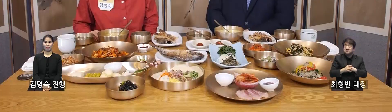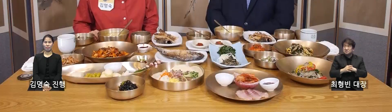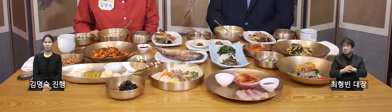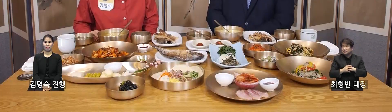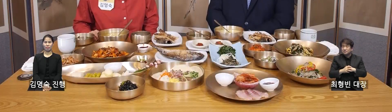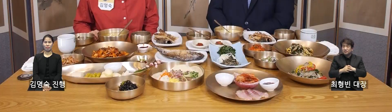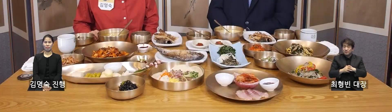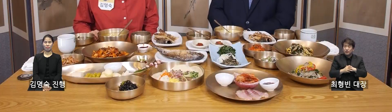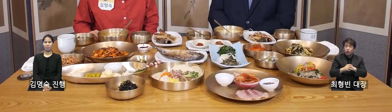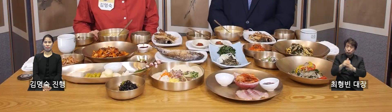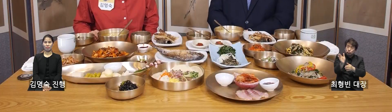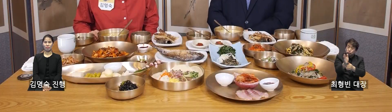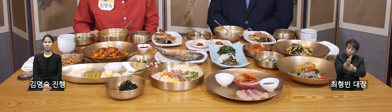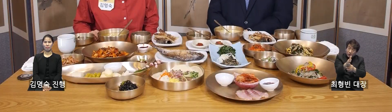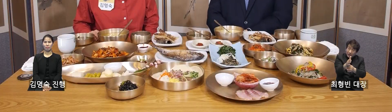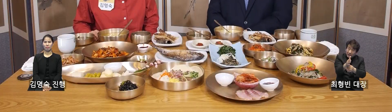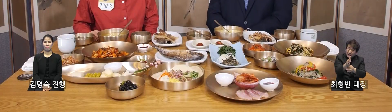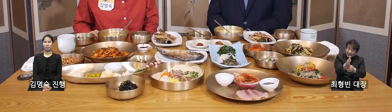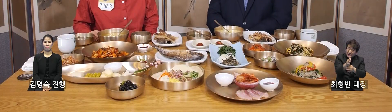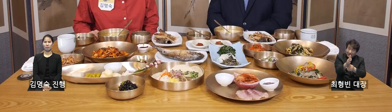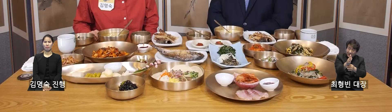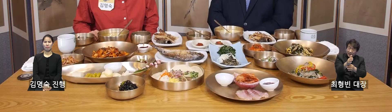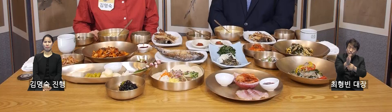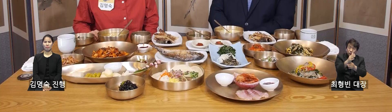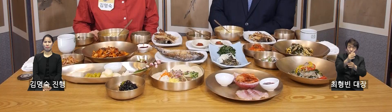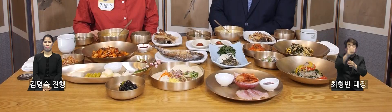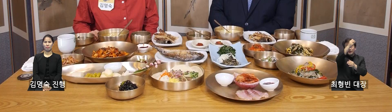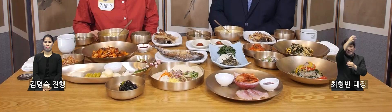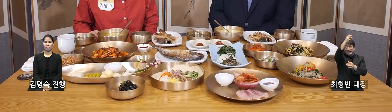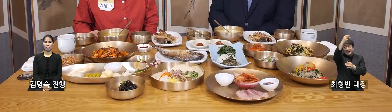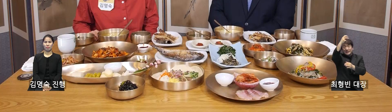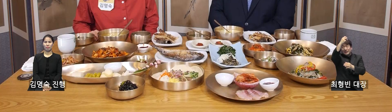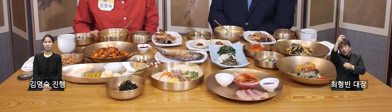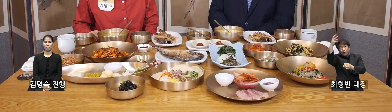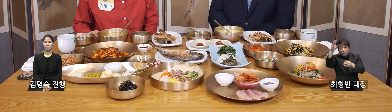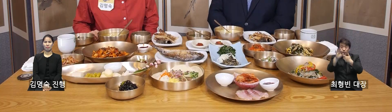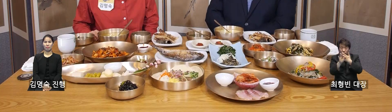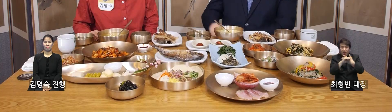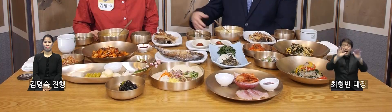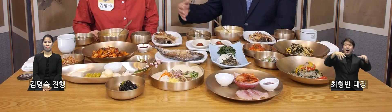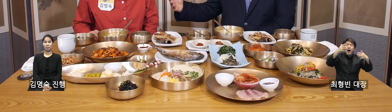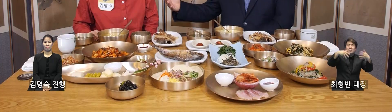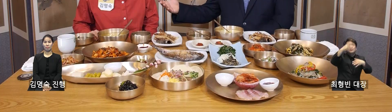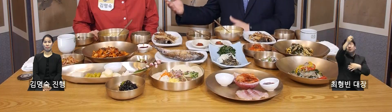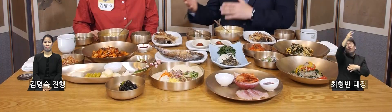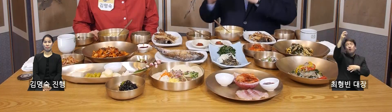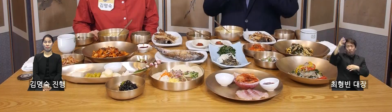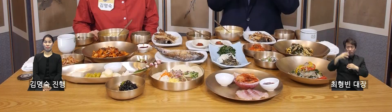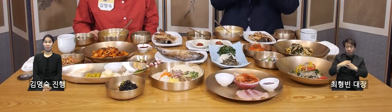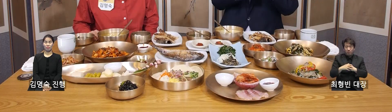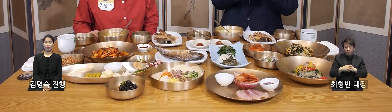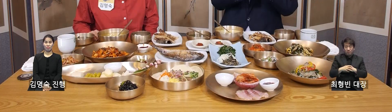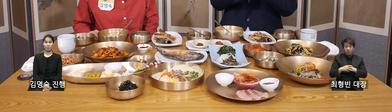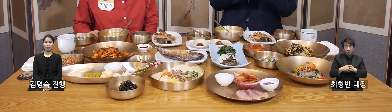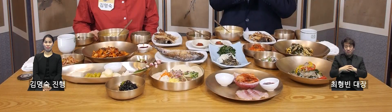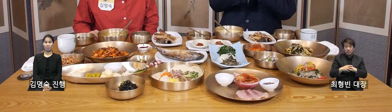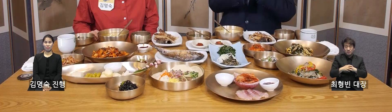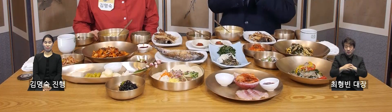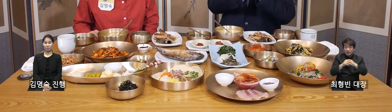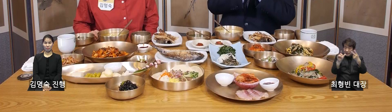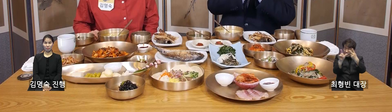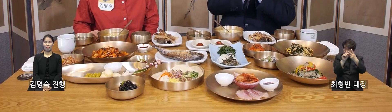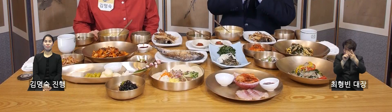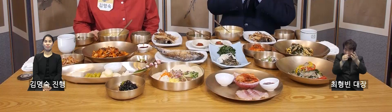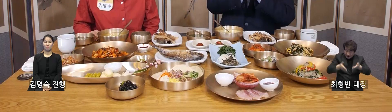물고기 물고기 자리만 가을철 * 저래요 근데 지금 어 2월이